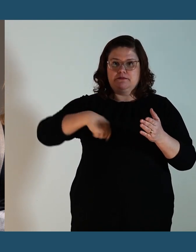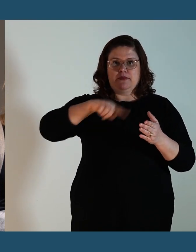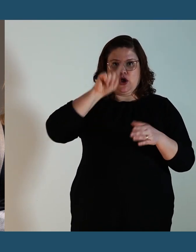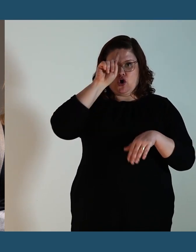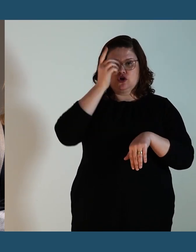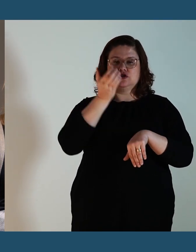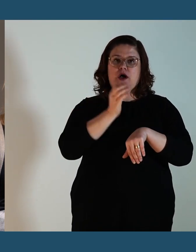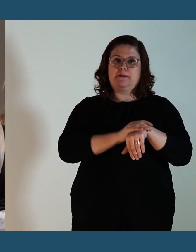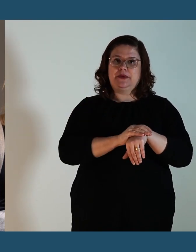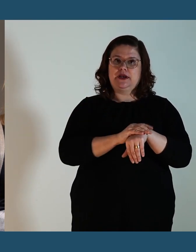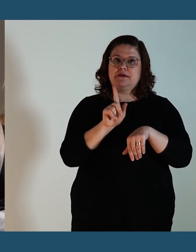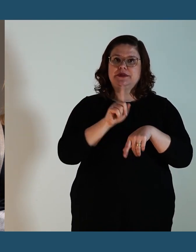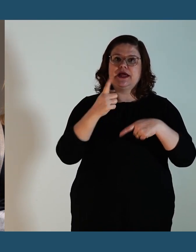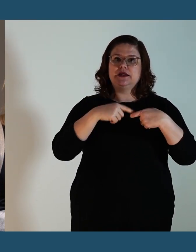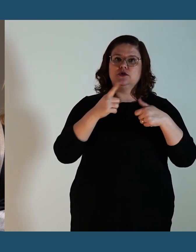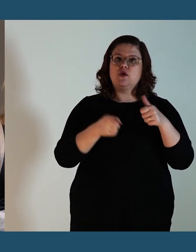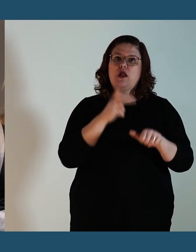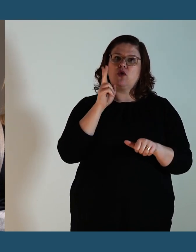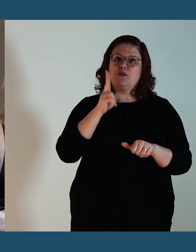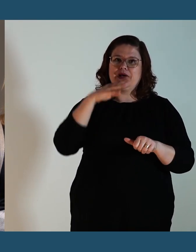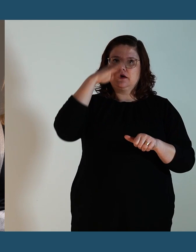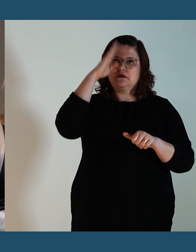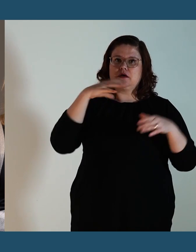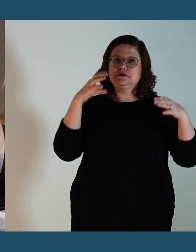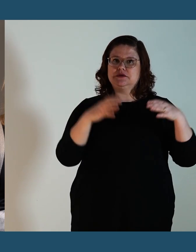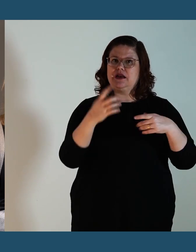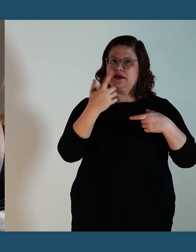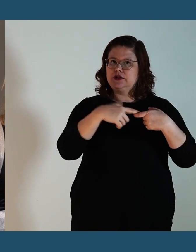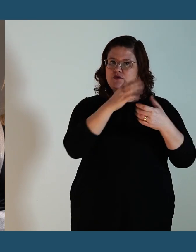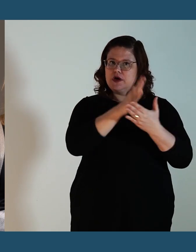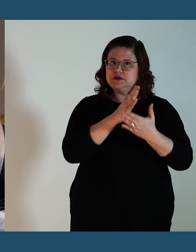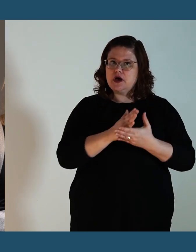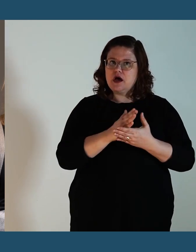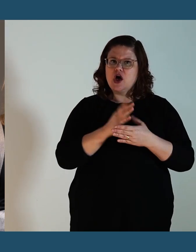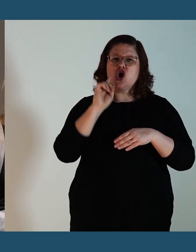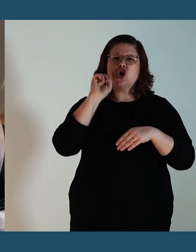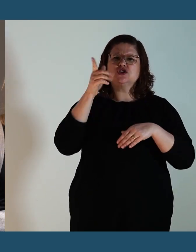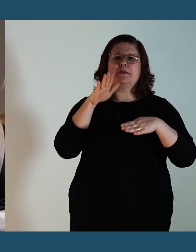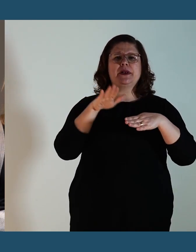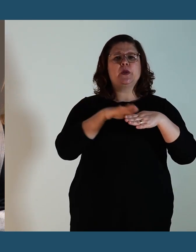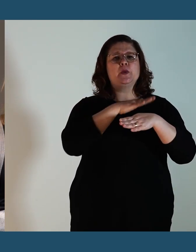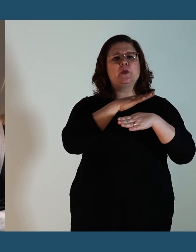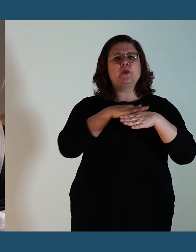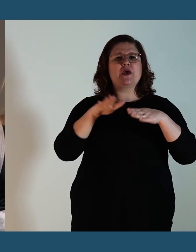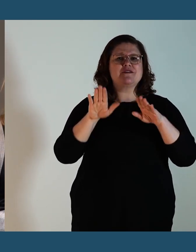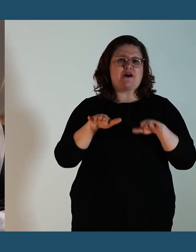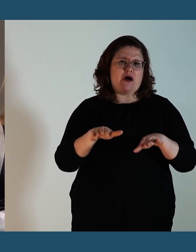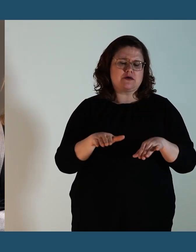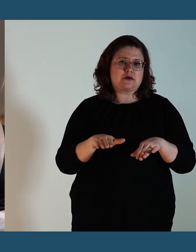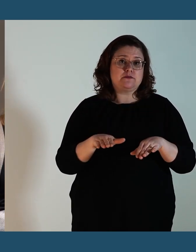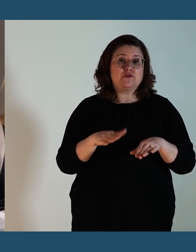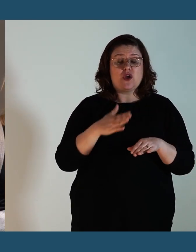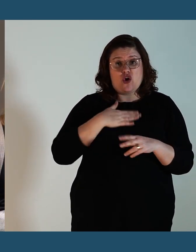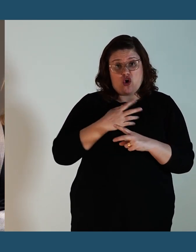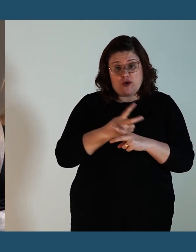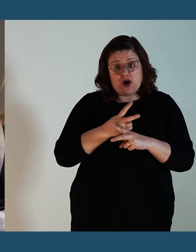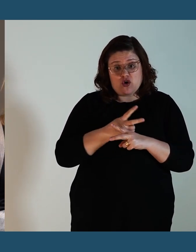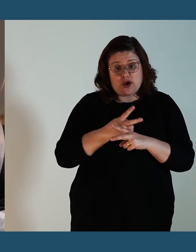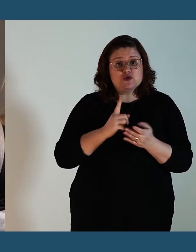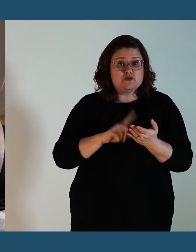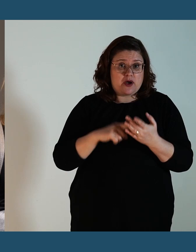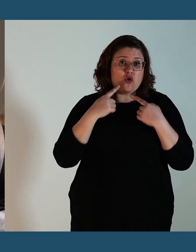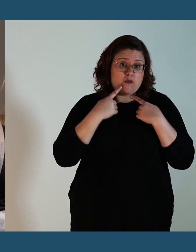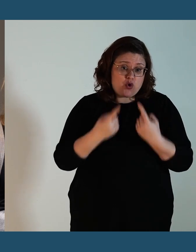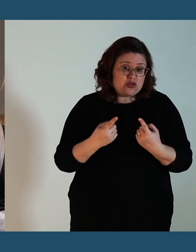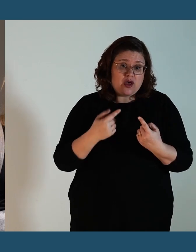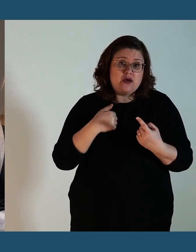osaaminen alkuperäiskansojen asioissa on äärettömän ohut. Ja mä voin kyllä sanoa omalta kohdaltani, että se on mullakin